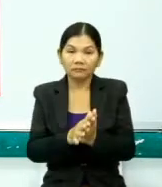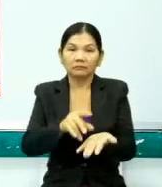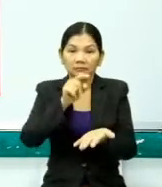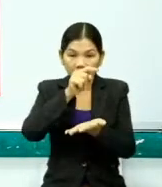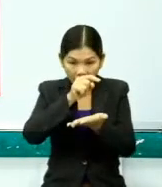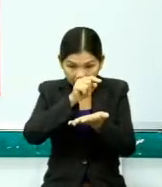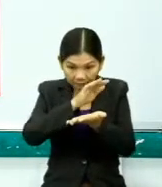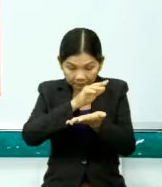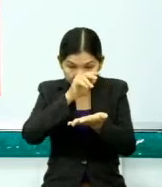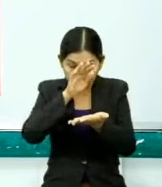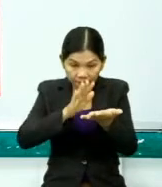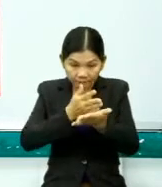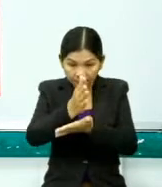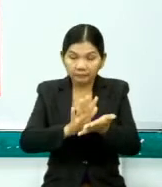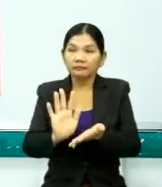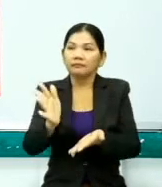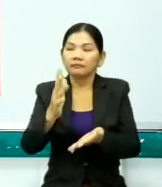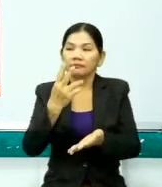tỉ